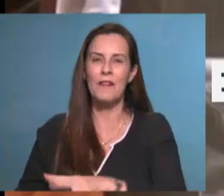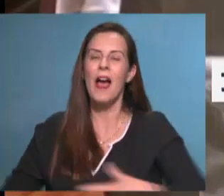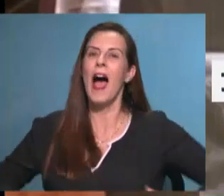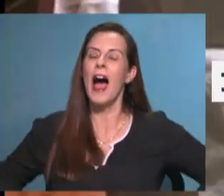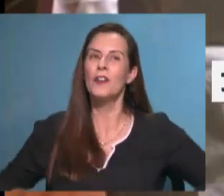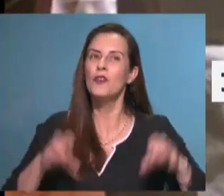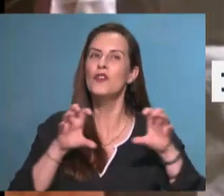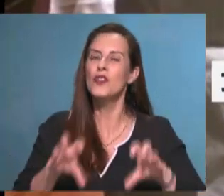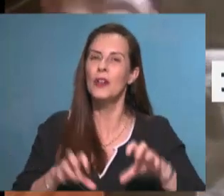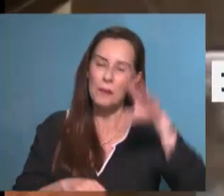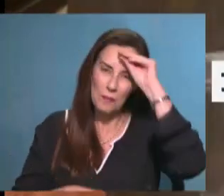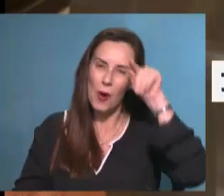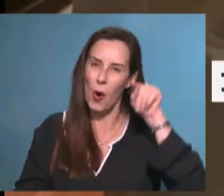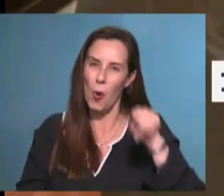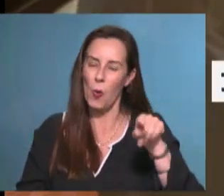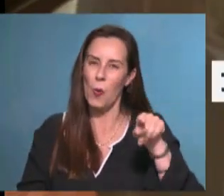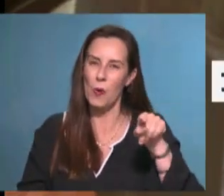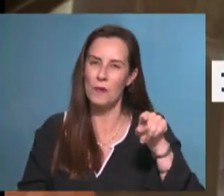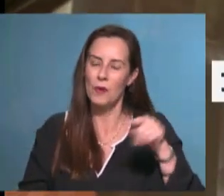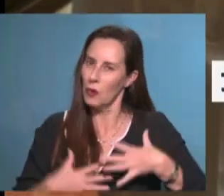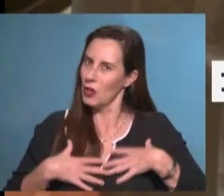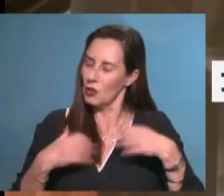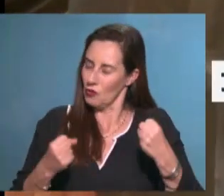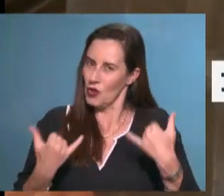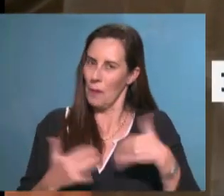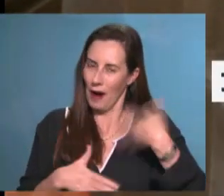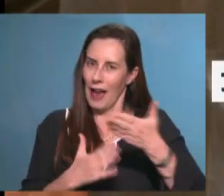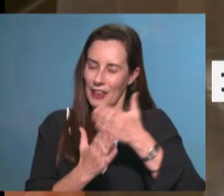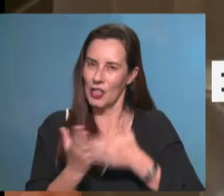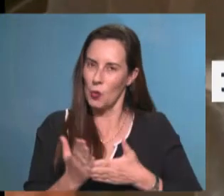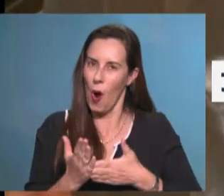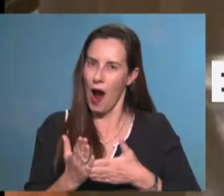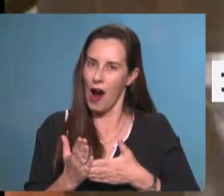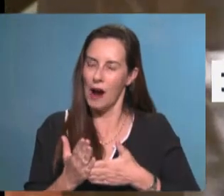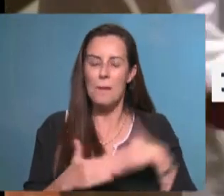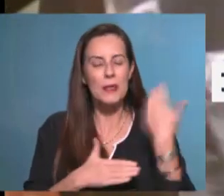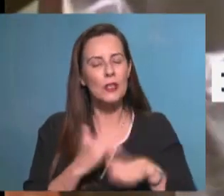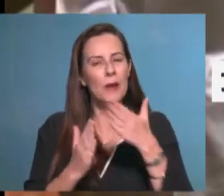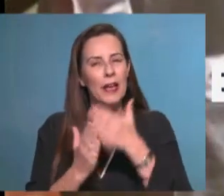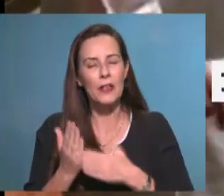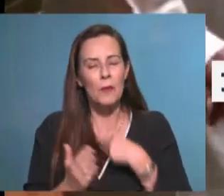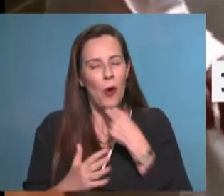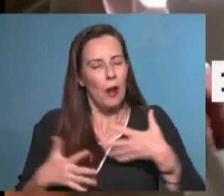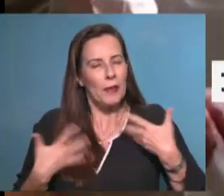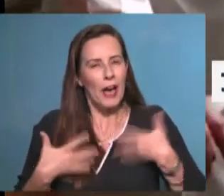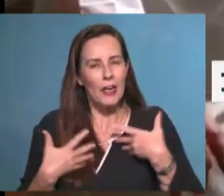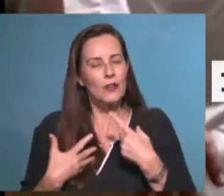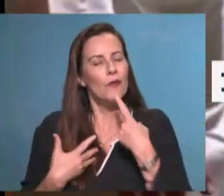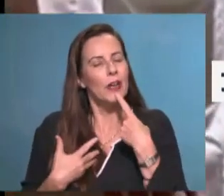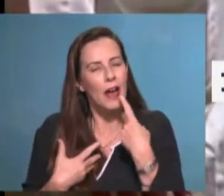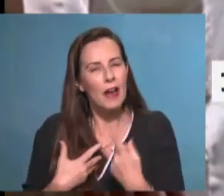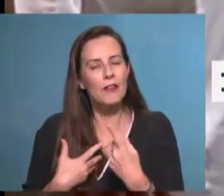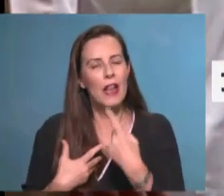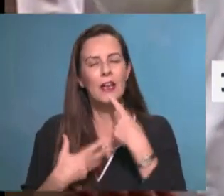הושתלו בגופו של אילן תמסות. הוא התאושש היום מן הניתוח שעבר, בסיומו בקול נרגש ביקש לפנות